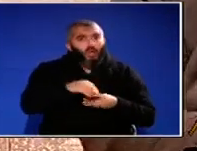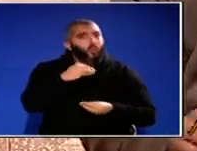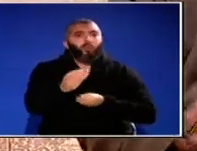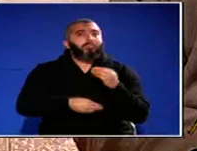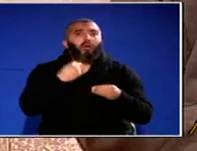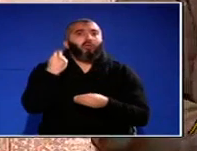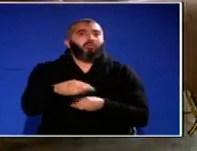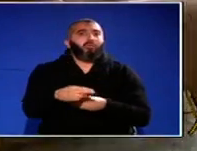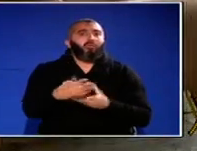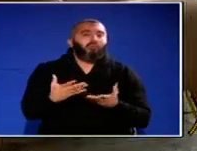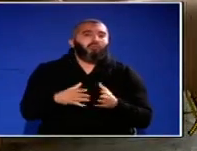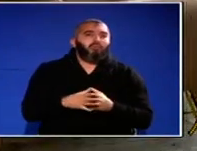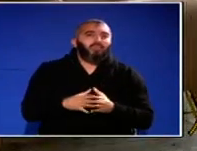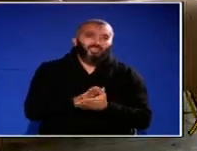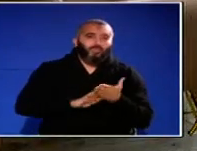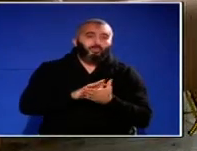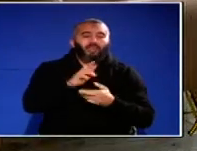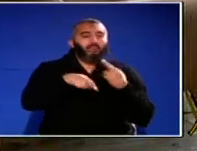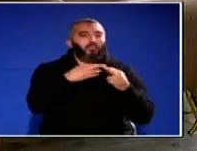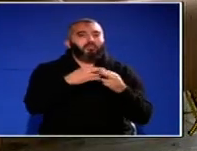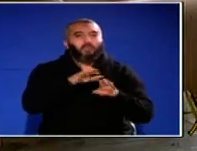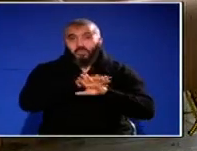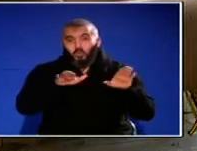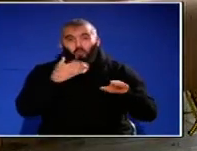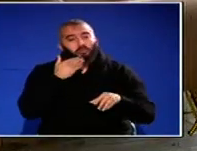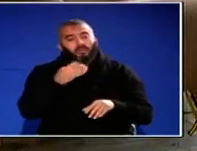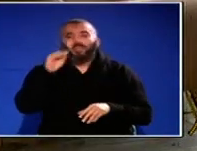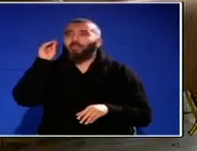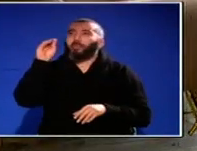سي عبد الحميد، وبنسب جايه جميعا ان شاء الله.